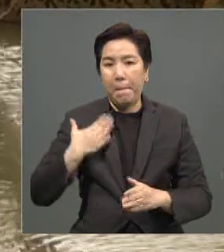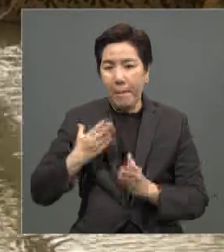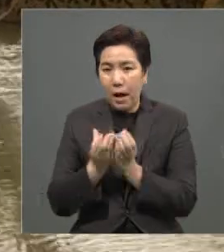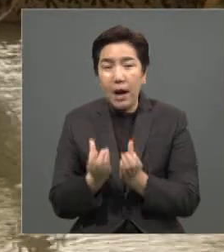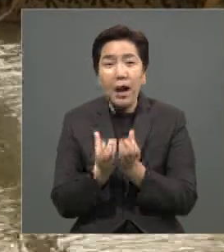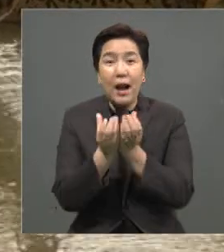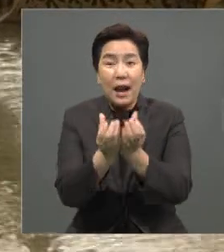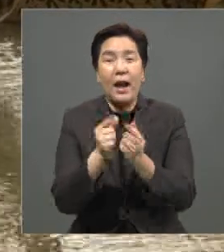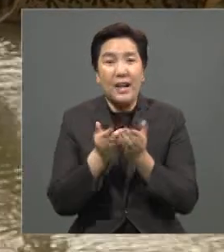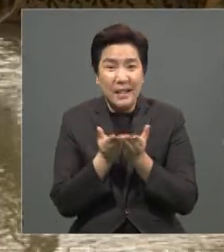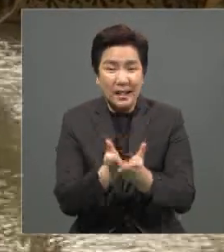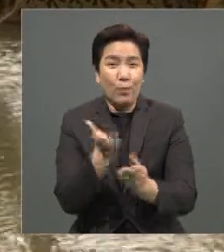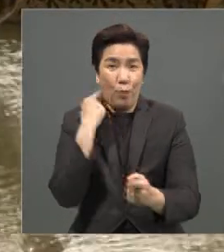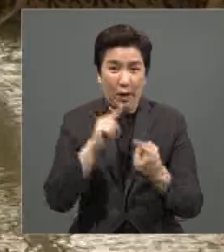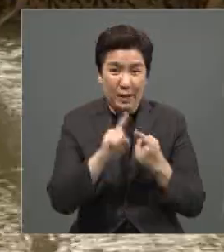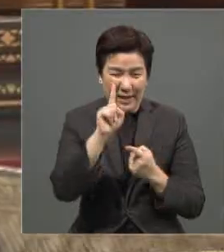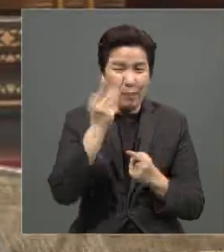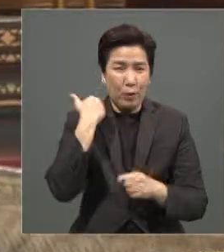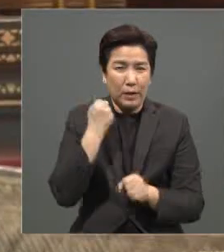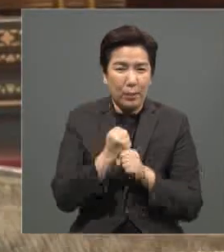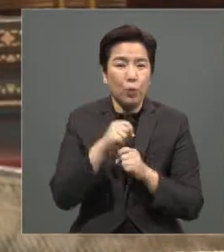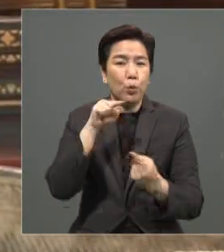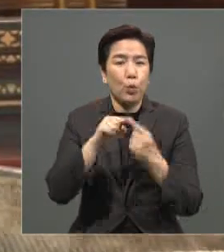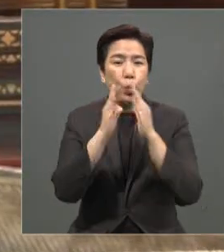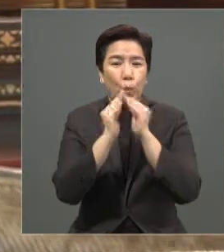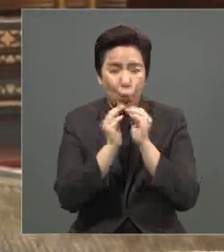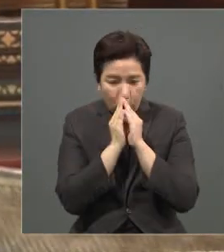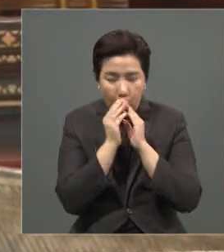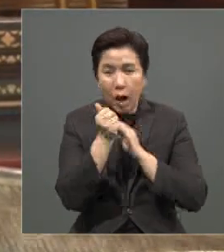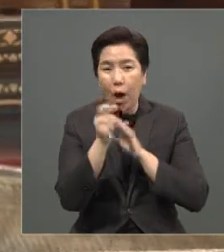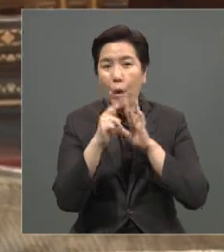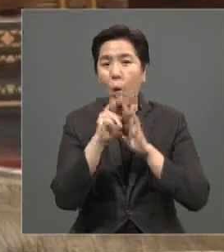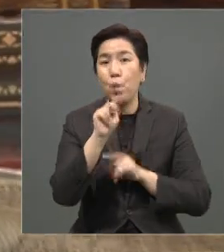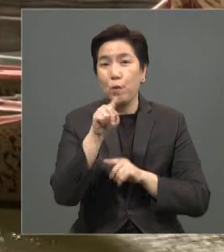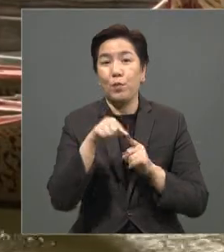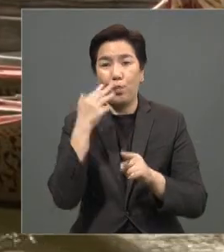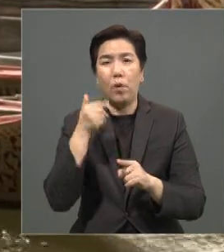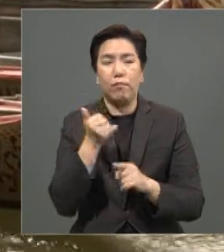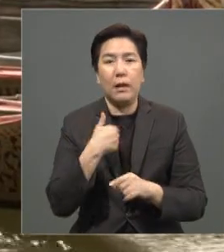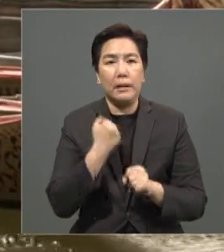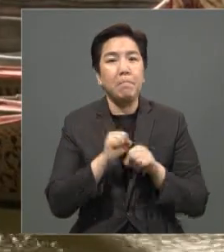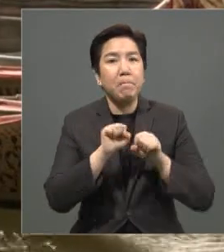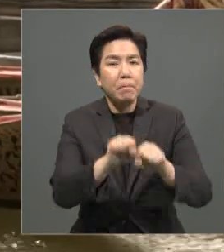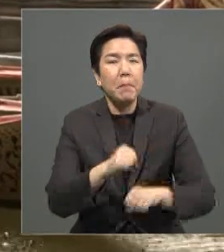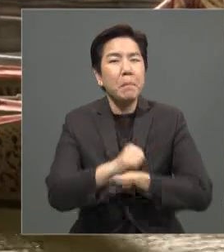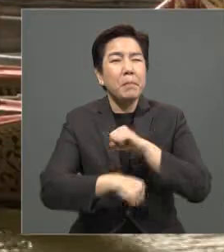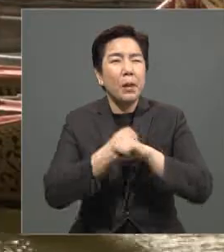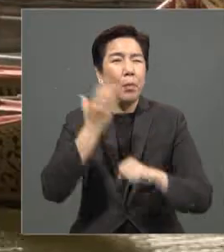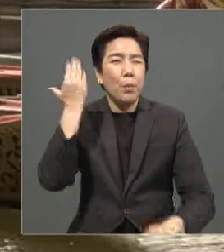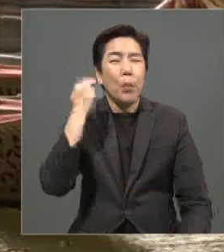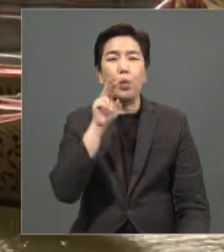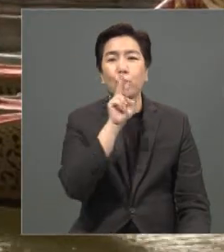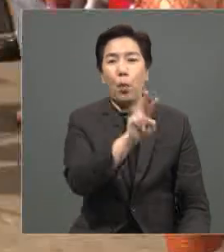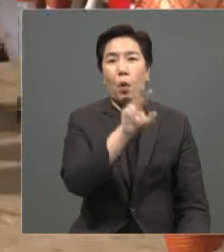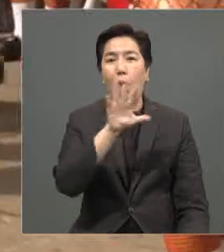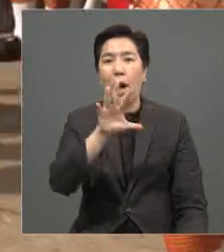ฐินขบวนพยุหยาตราทางชลมารคณวัดอรุณราชวรารามราชวรมหาวิหารในปี